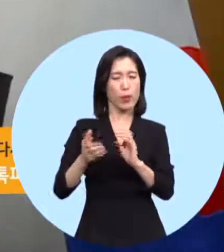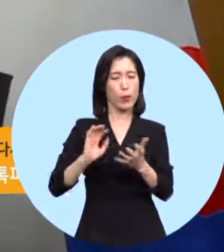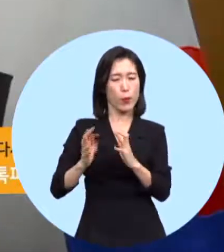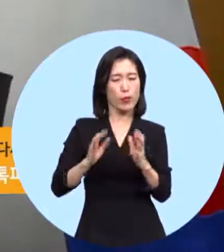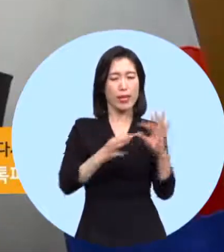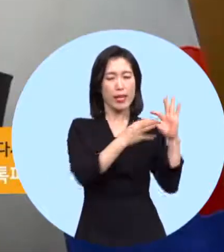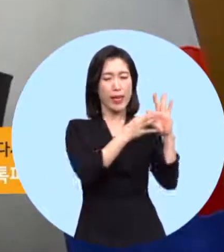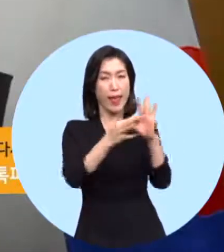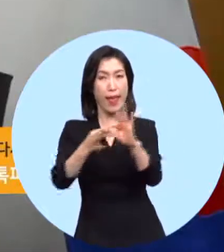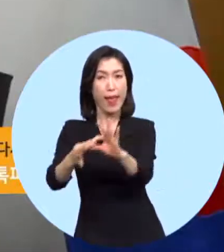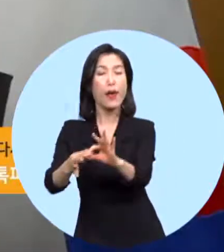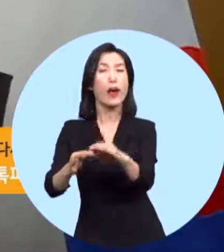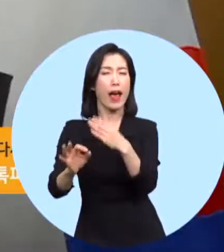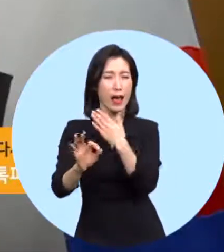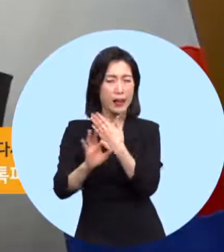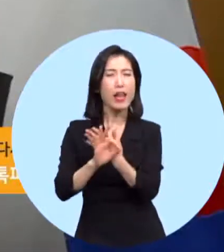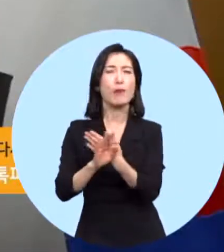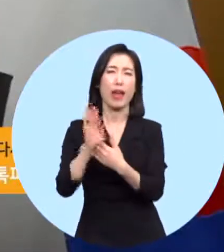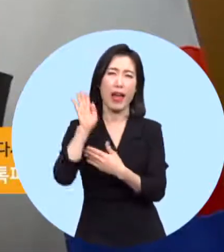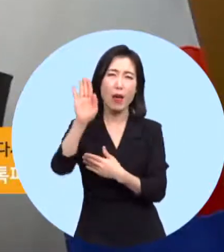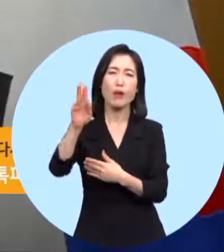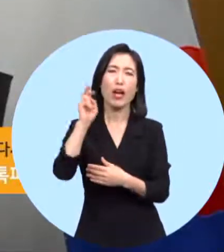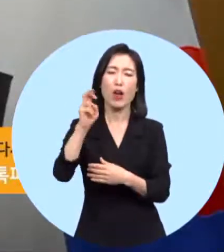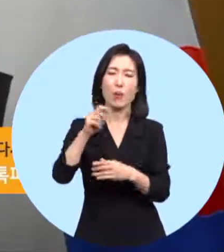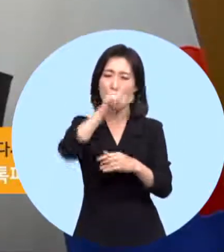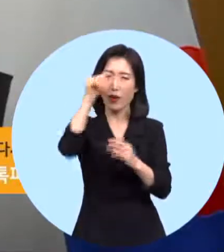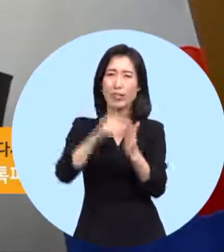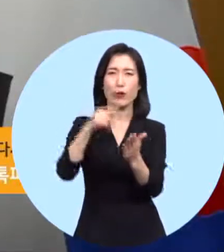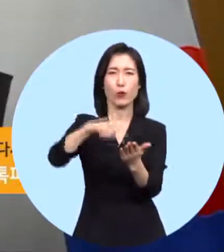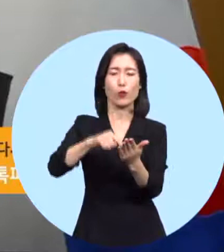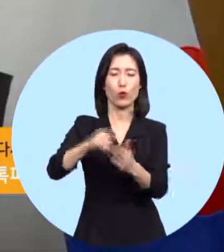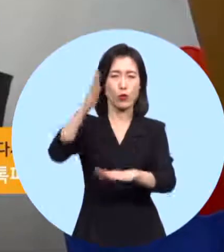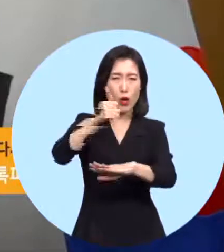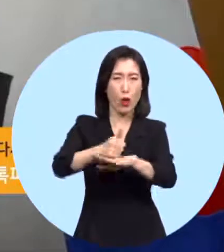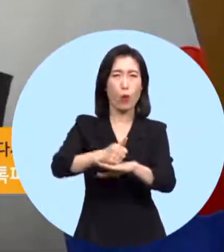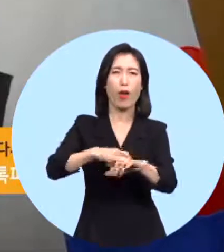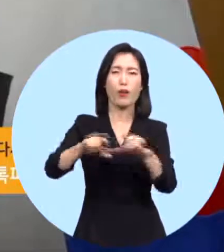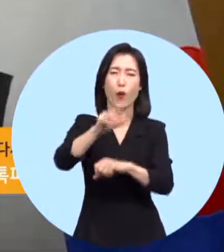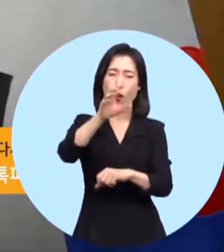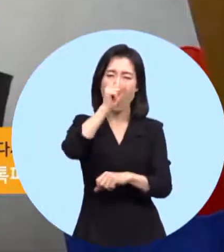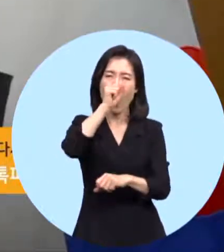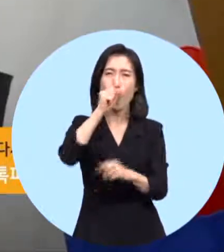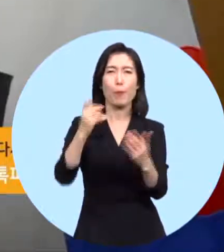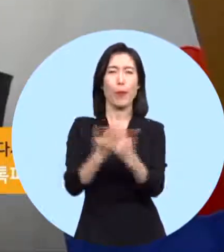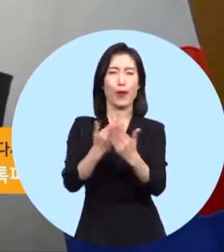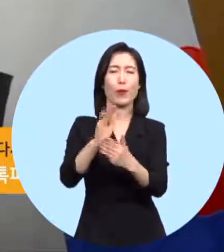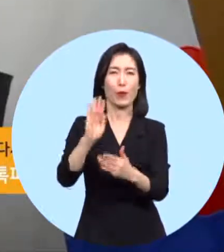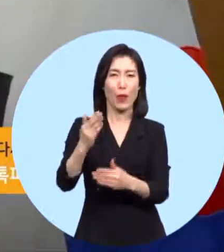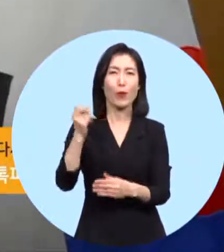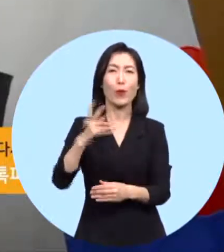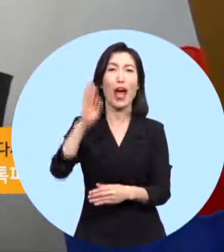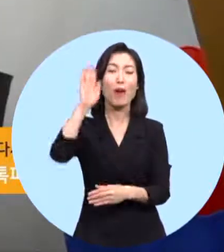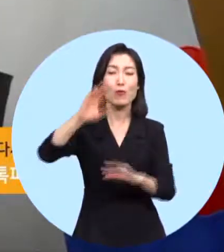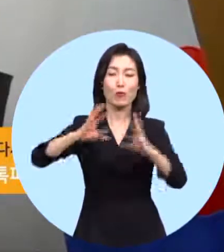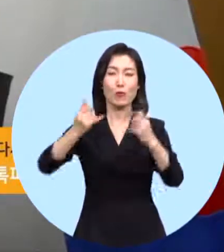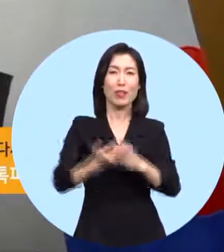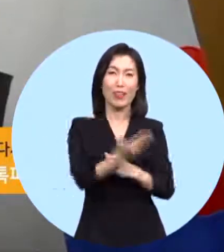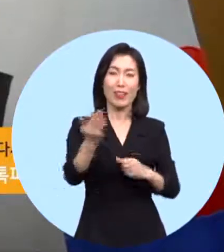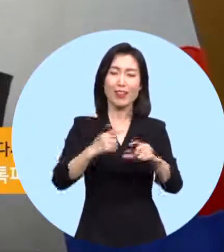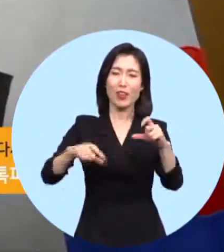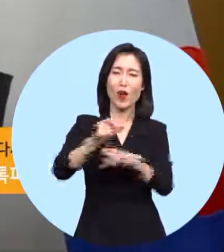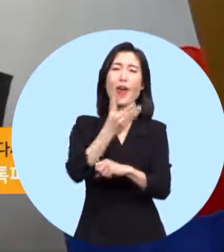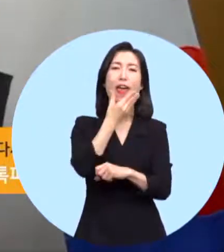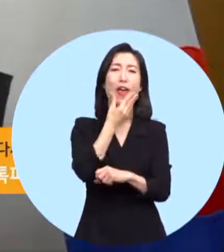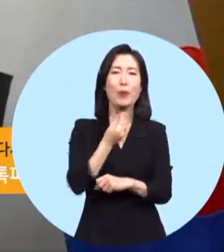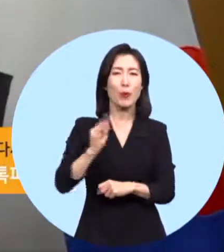끊임없이 이어진다면 평생교육 정책의 성과도 보다 풍부해지고 국민의 행복도 더